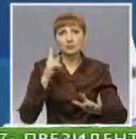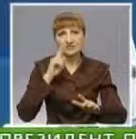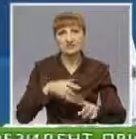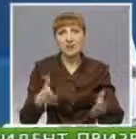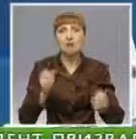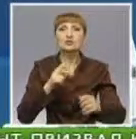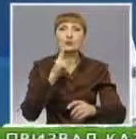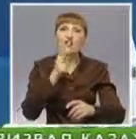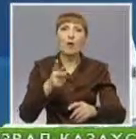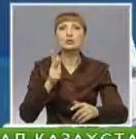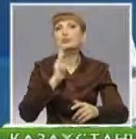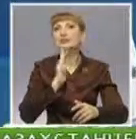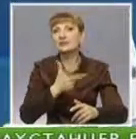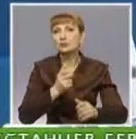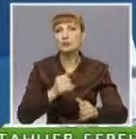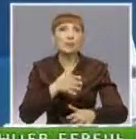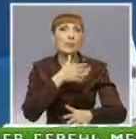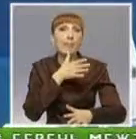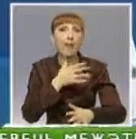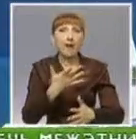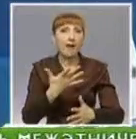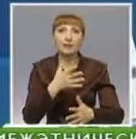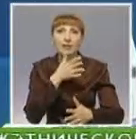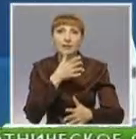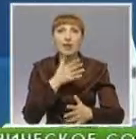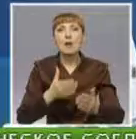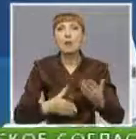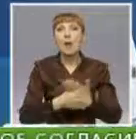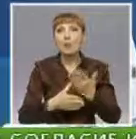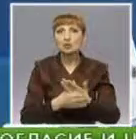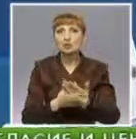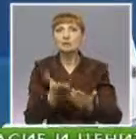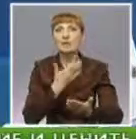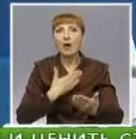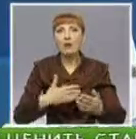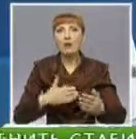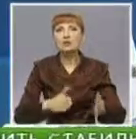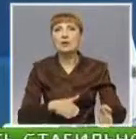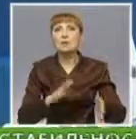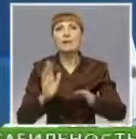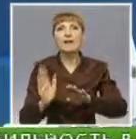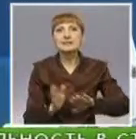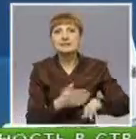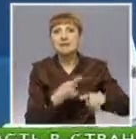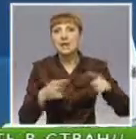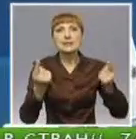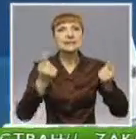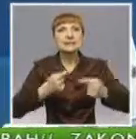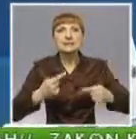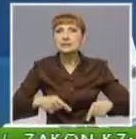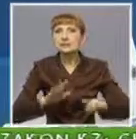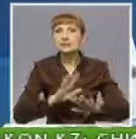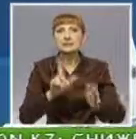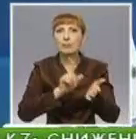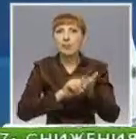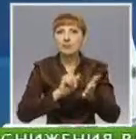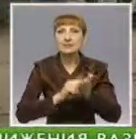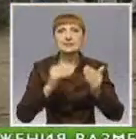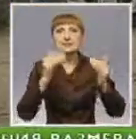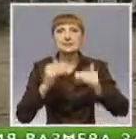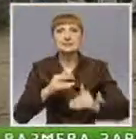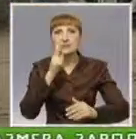быть 2, может 3 года, может 5 лет. Это поможет нам пройти, не снизит пенсии, не снизит заработные